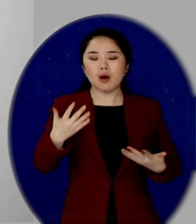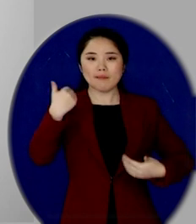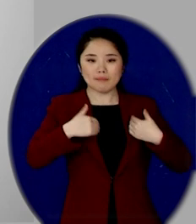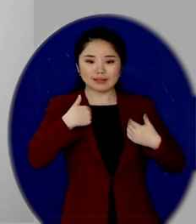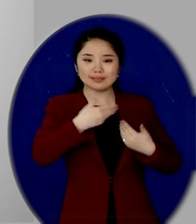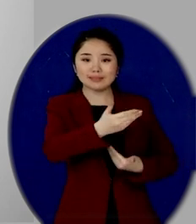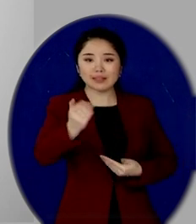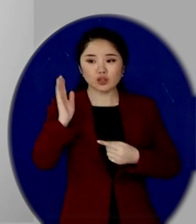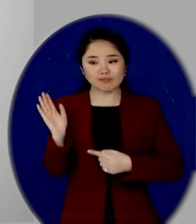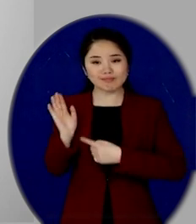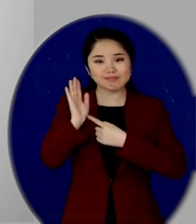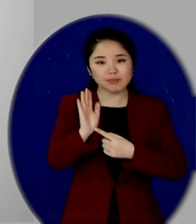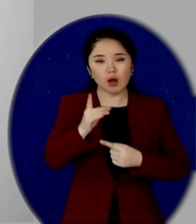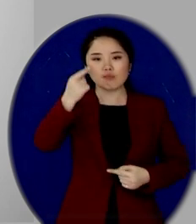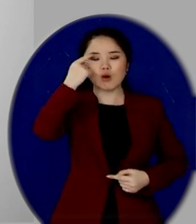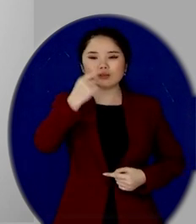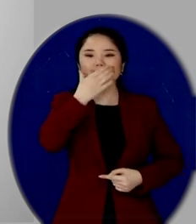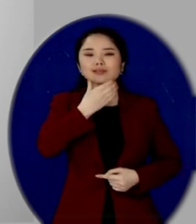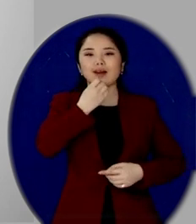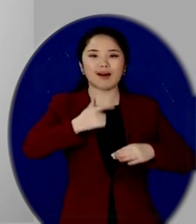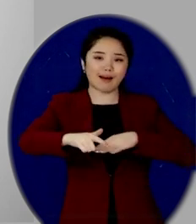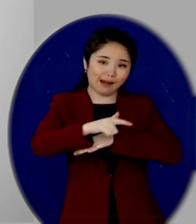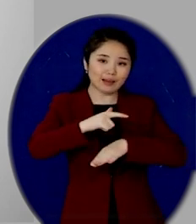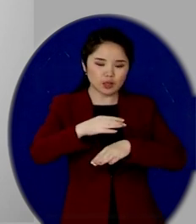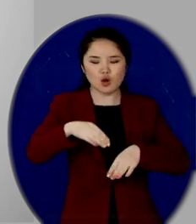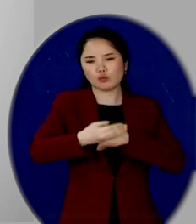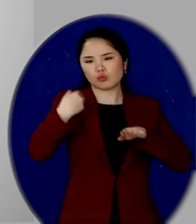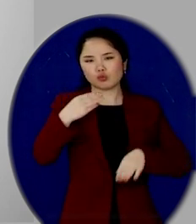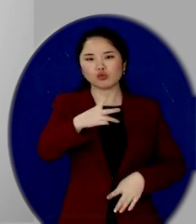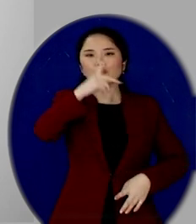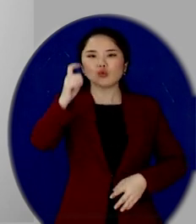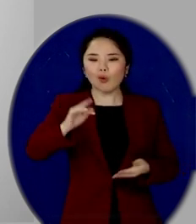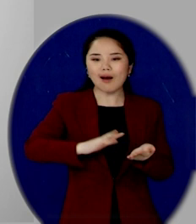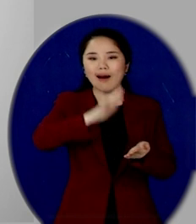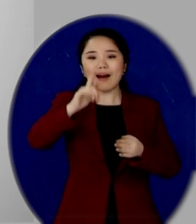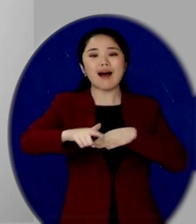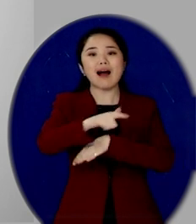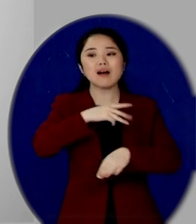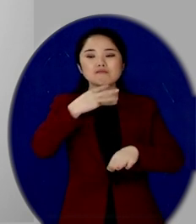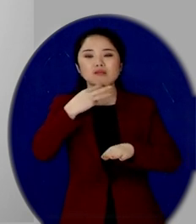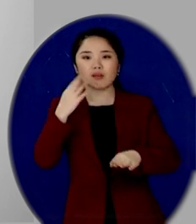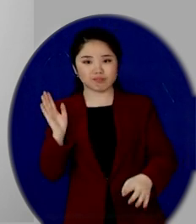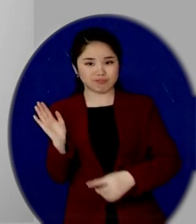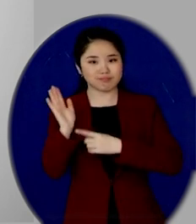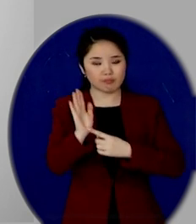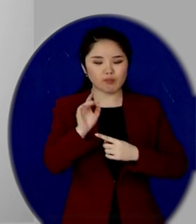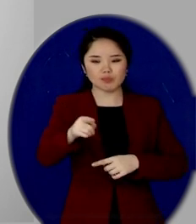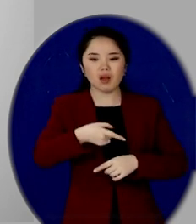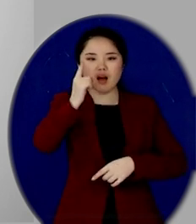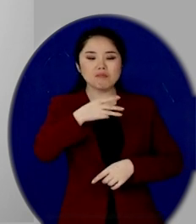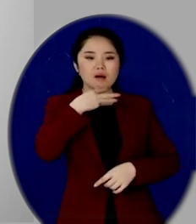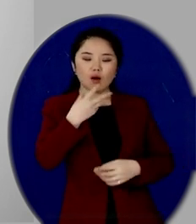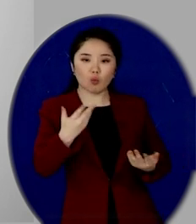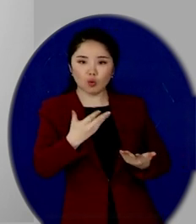нарт зориулж Монголын үзэсгэлэнт газар болон түүхэн дурсгалт газруудаас мэдээлэл бэлтгэж ирсэн байна. Эхний мэдээлэл